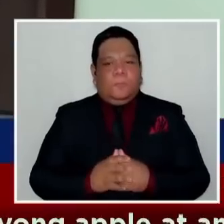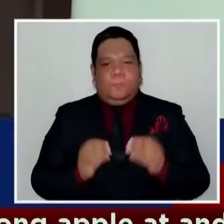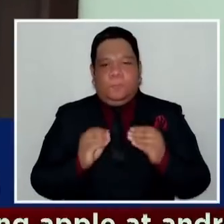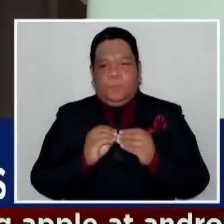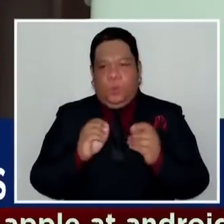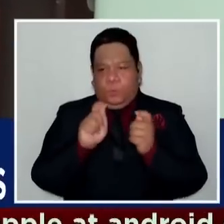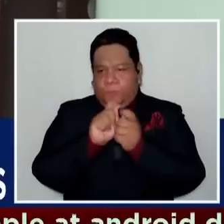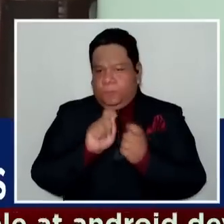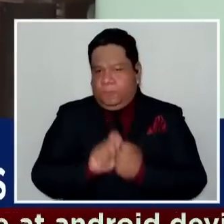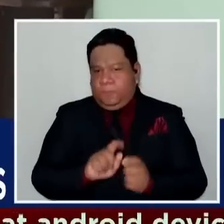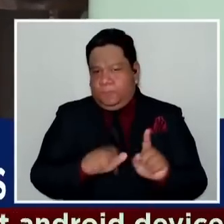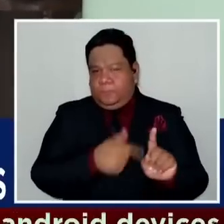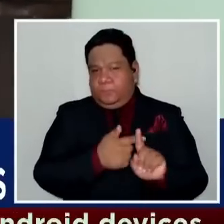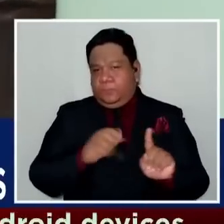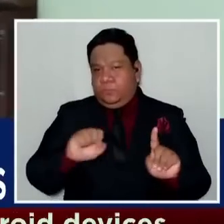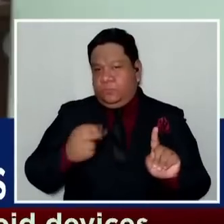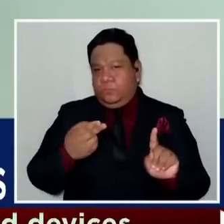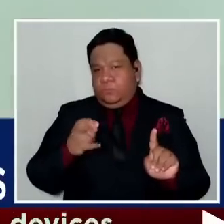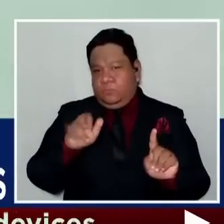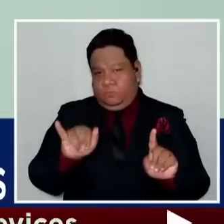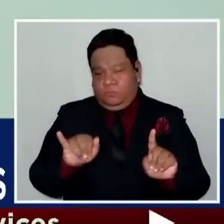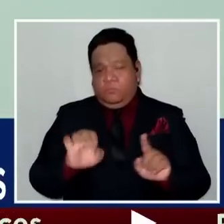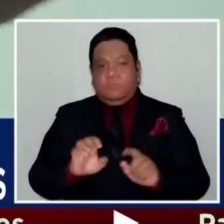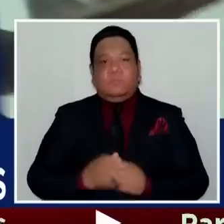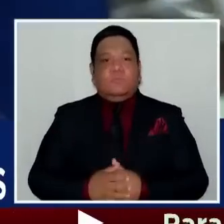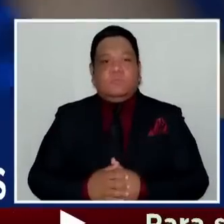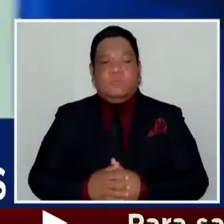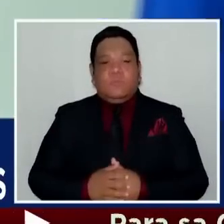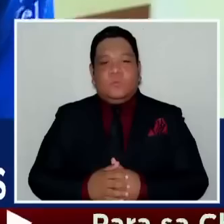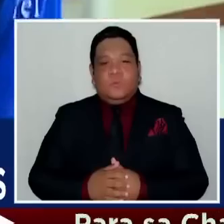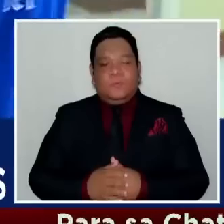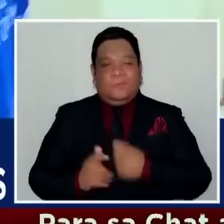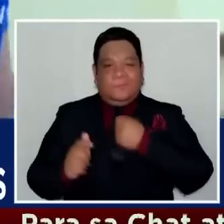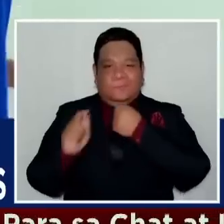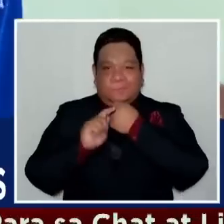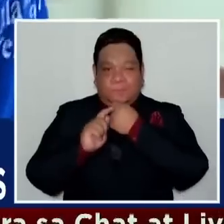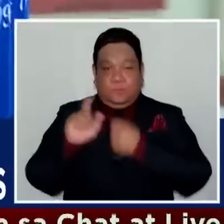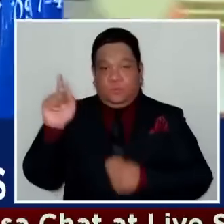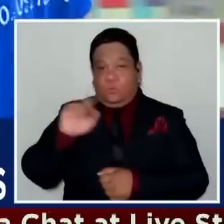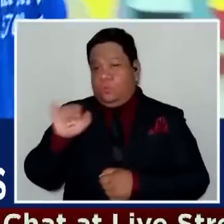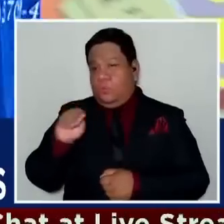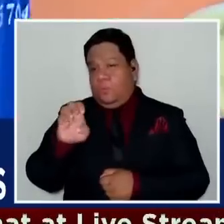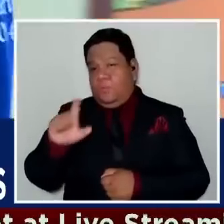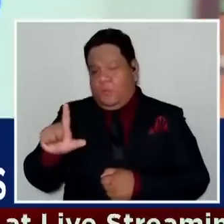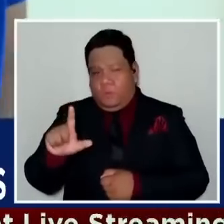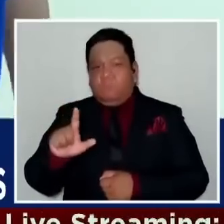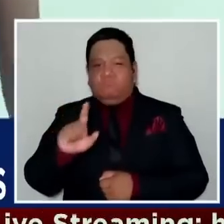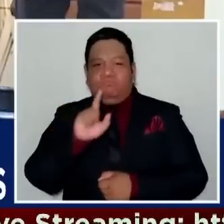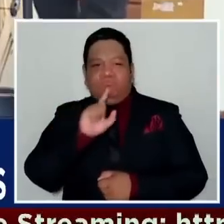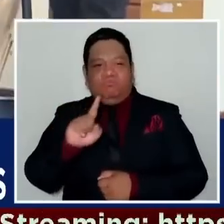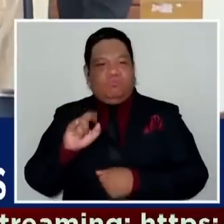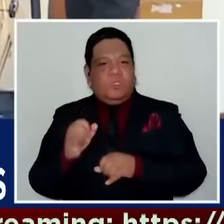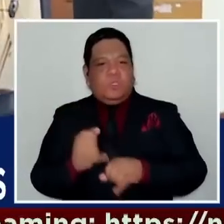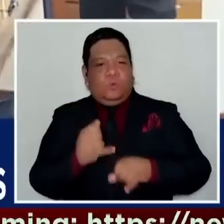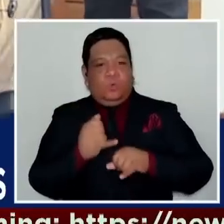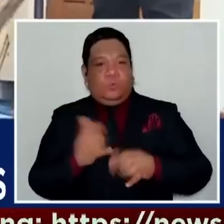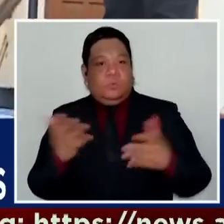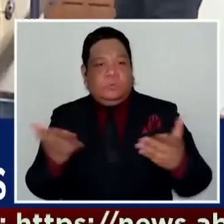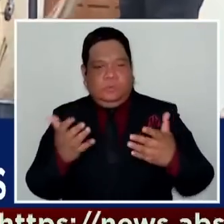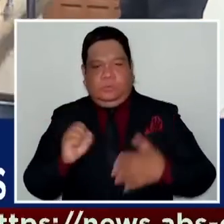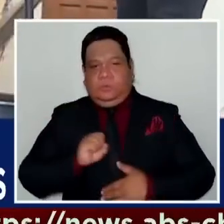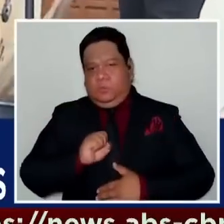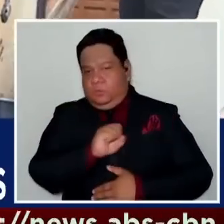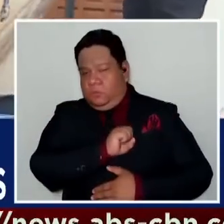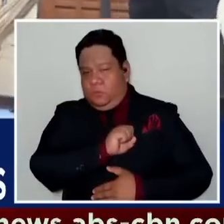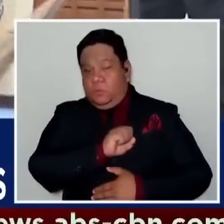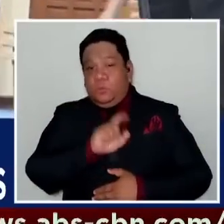5 taon nang nakakontrata sa isang manpower agency si Jomel Baltazar. Nakadestino siyang janitor sa Senado at 570